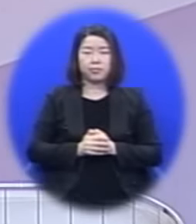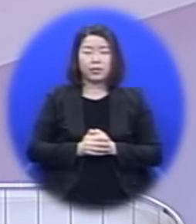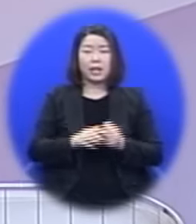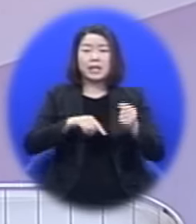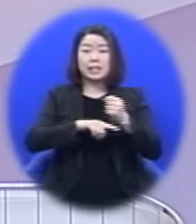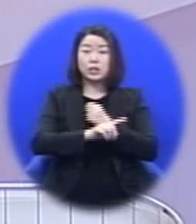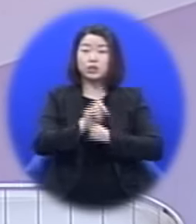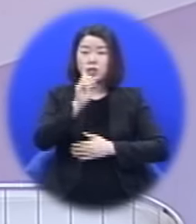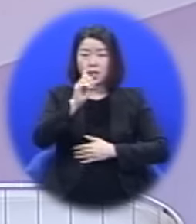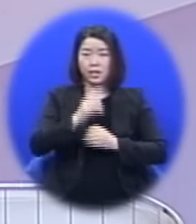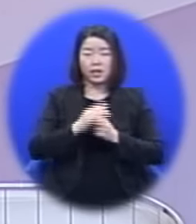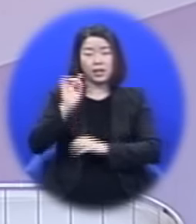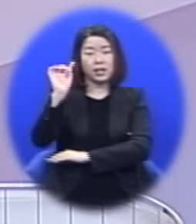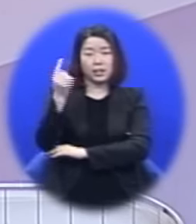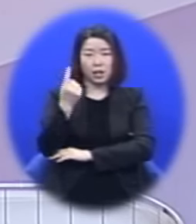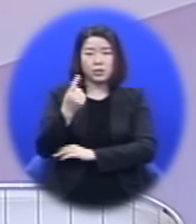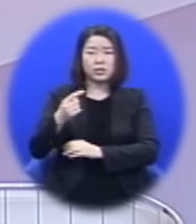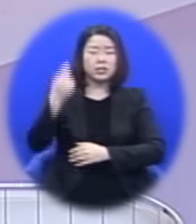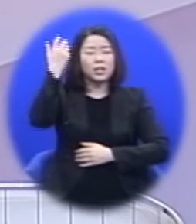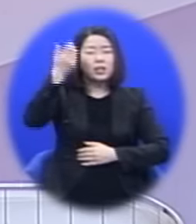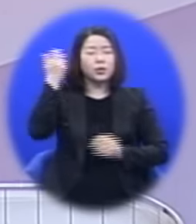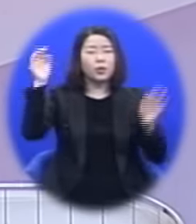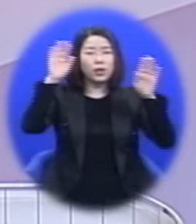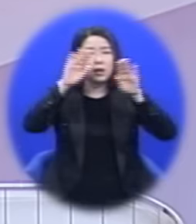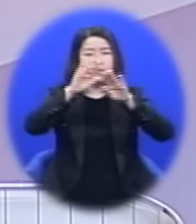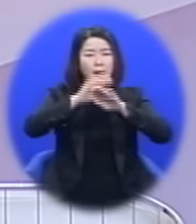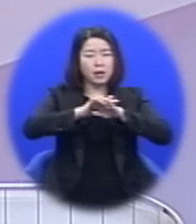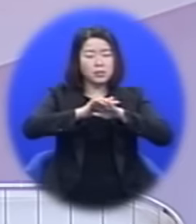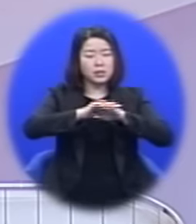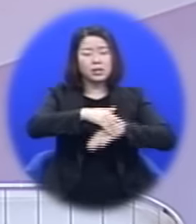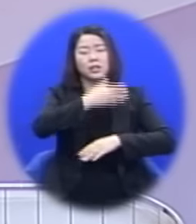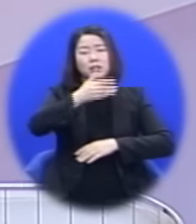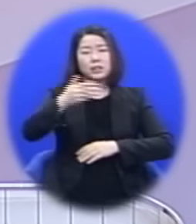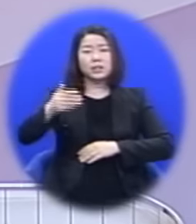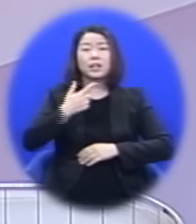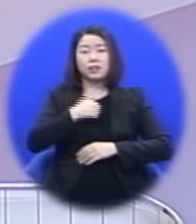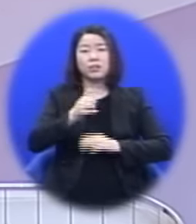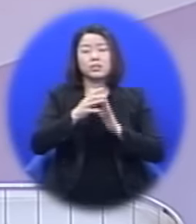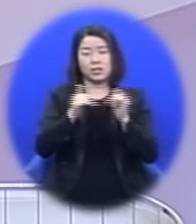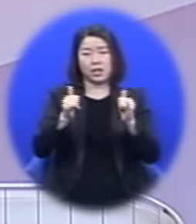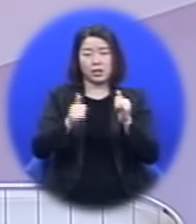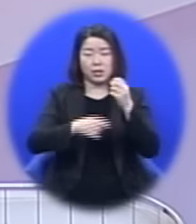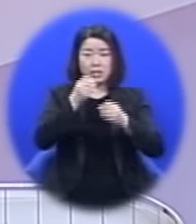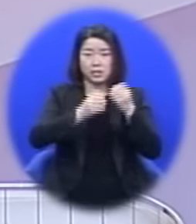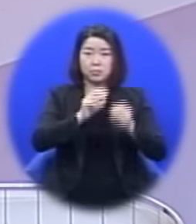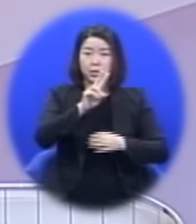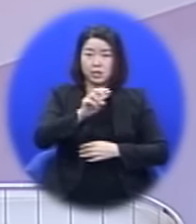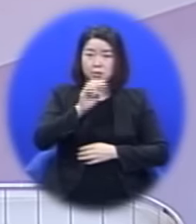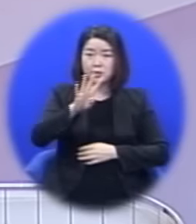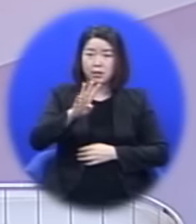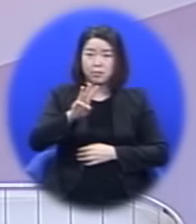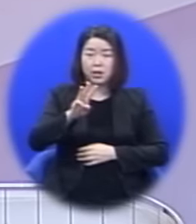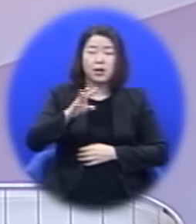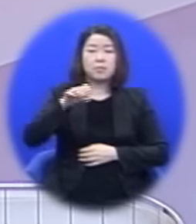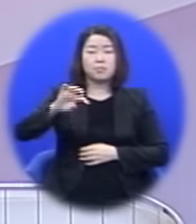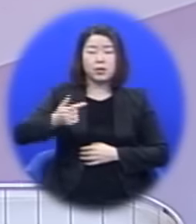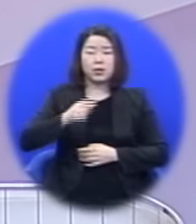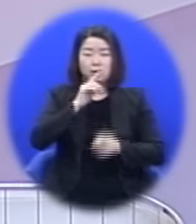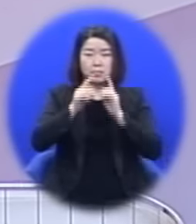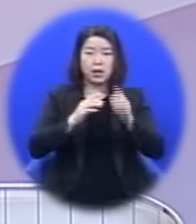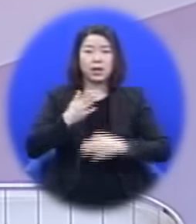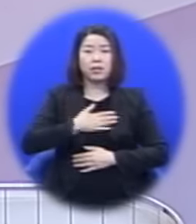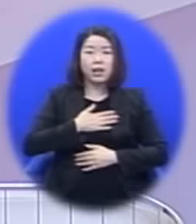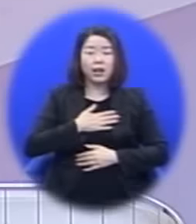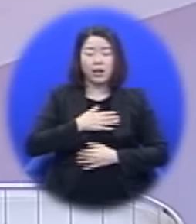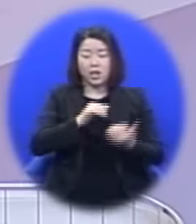이유는 하나예요. 다윗은 영혼의 밤을 거쳤던 사람이기 때문에 그렇습니다. 시편 23편에 다윗은 말합니다. 내가